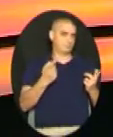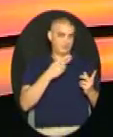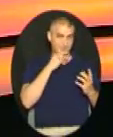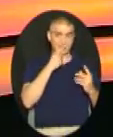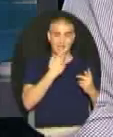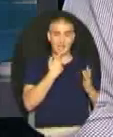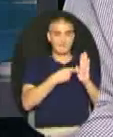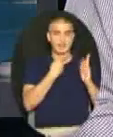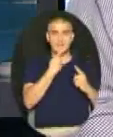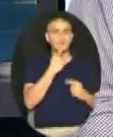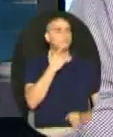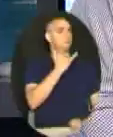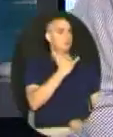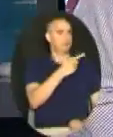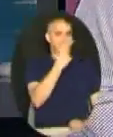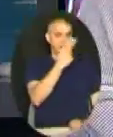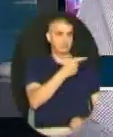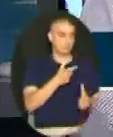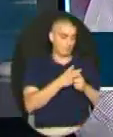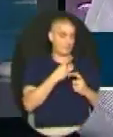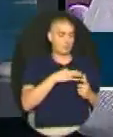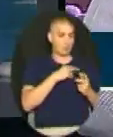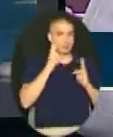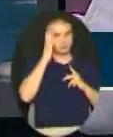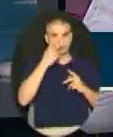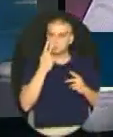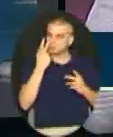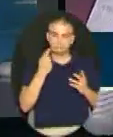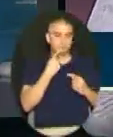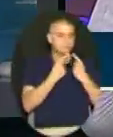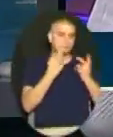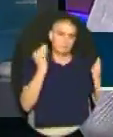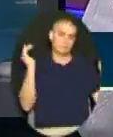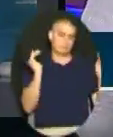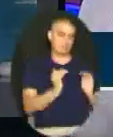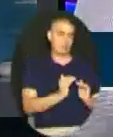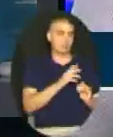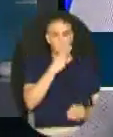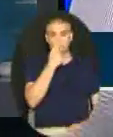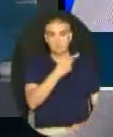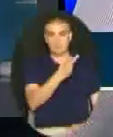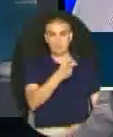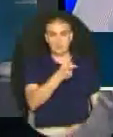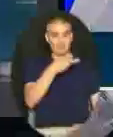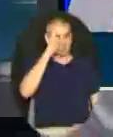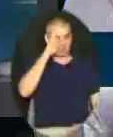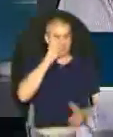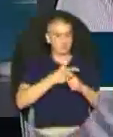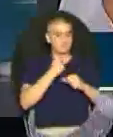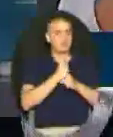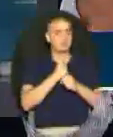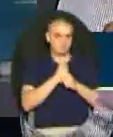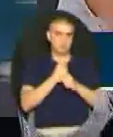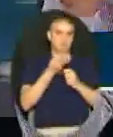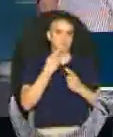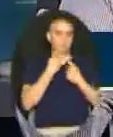והאזכורים שלהם? אני חושב שכן, כשמסתכל על כולנו ועל יש עתיד, אתה רואה שהאזכורים הולכים וקטנים. כשאתה מסתכל על הליכוד במפלגת העבודה,